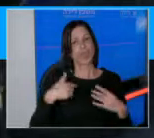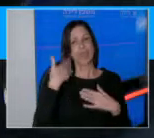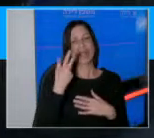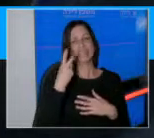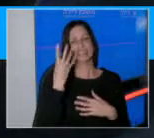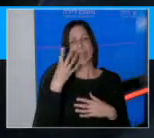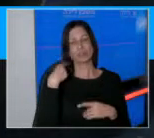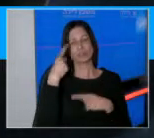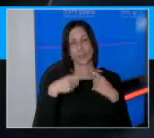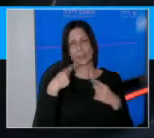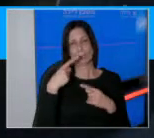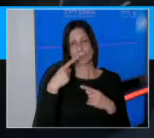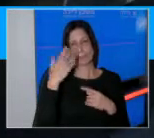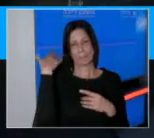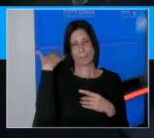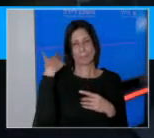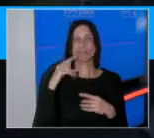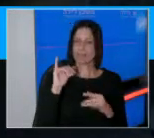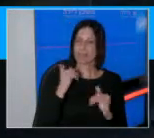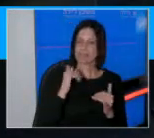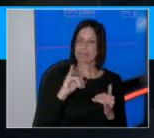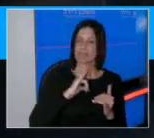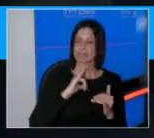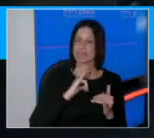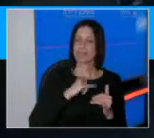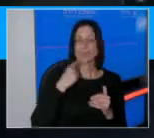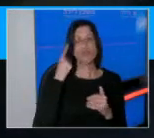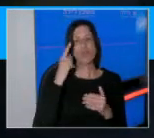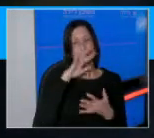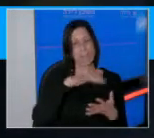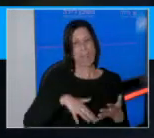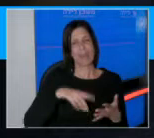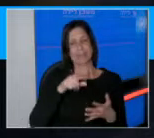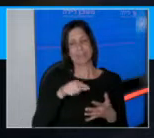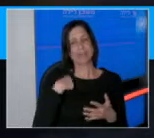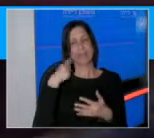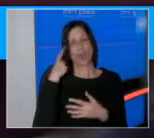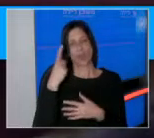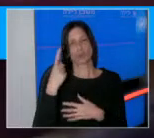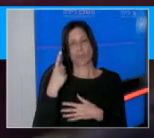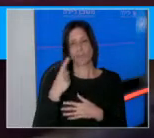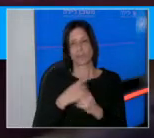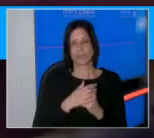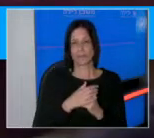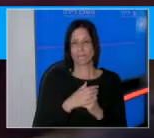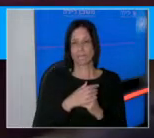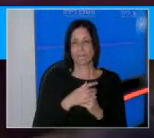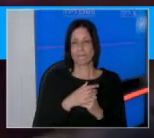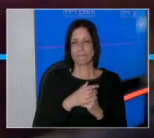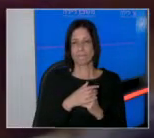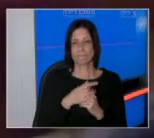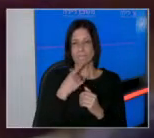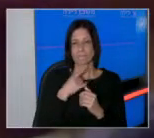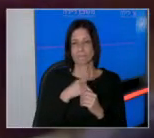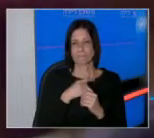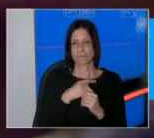מאז. תראה, זה נורא מעניין. אני חושב על המאמר הזה, ואני חושב על הקריאה שלו